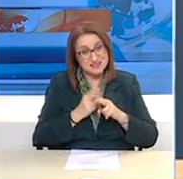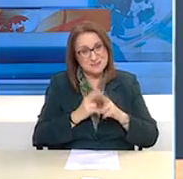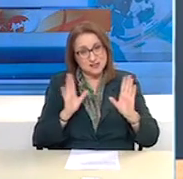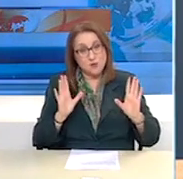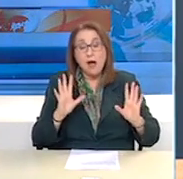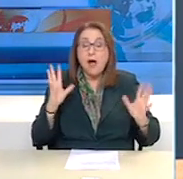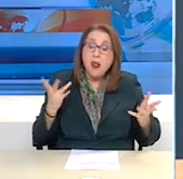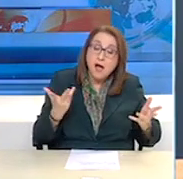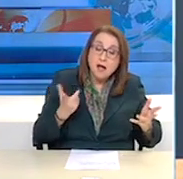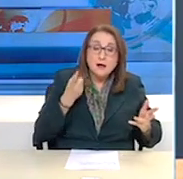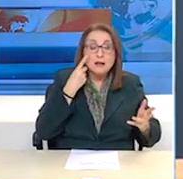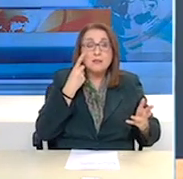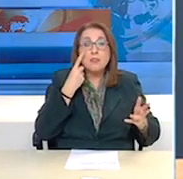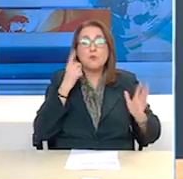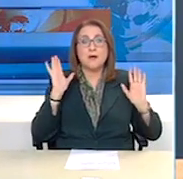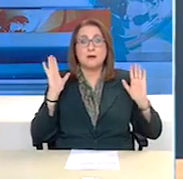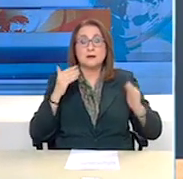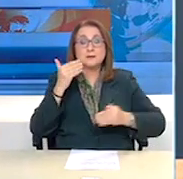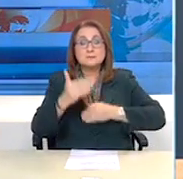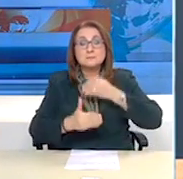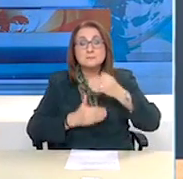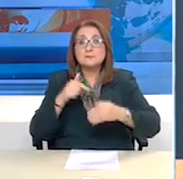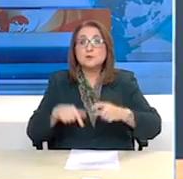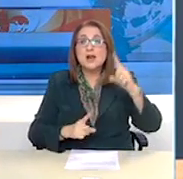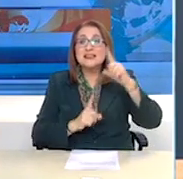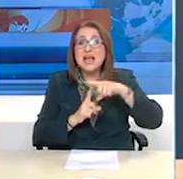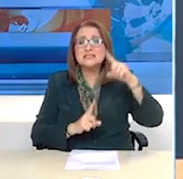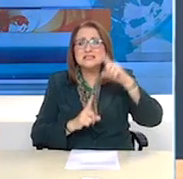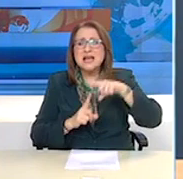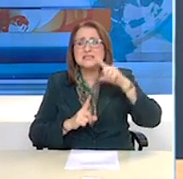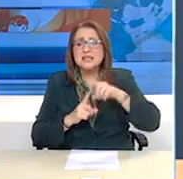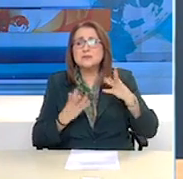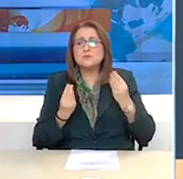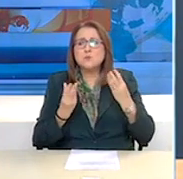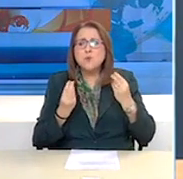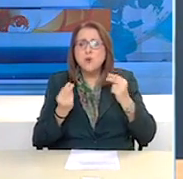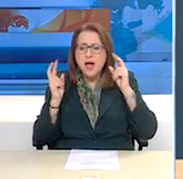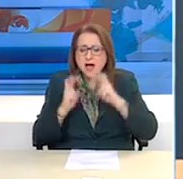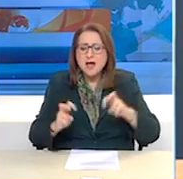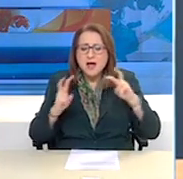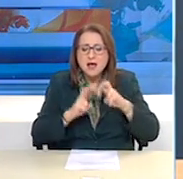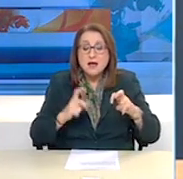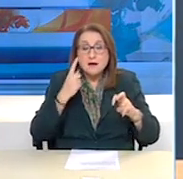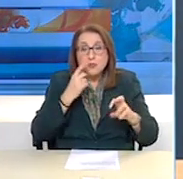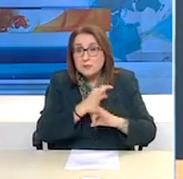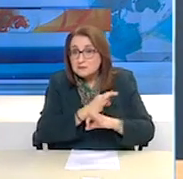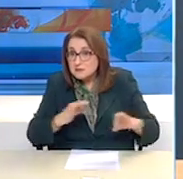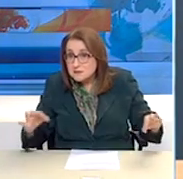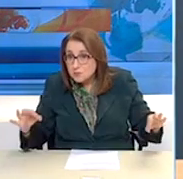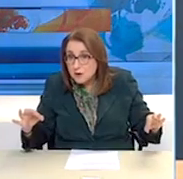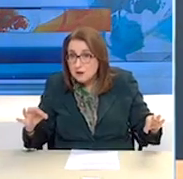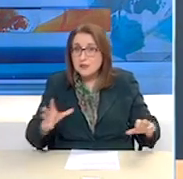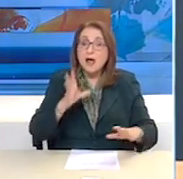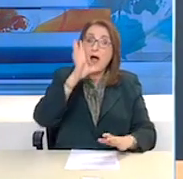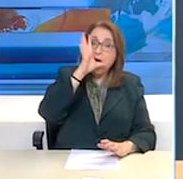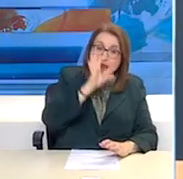την αξιοπιστία αυτών των τεστ, τα οποία δοκιμάζονται αυτή τη στιγμή παντού, για την αξιοπιστία τους, για το αν σου λένε αλήθεια για